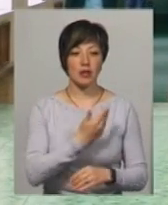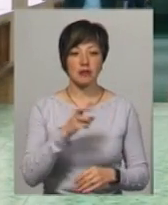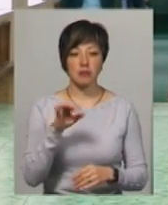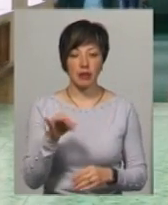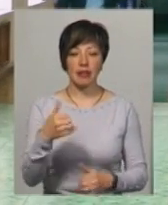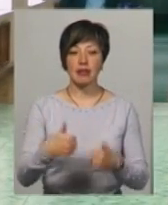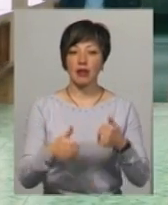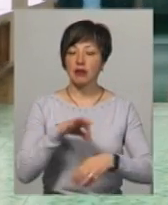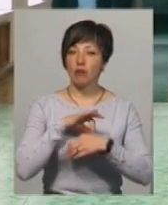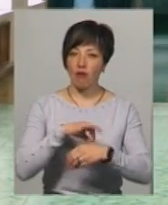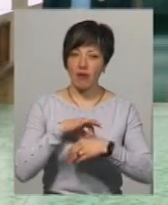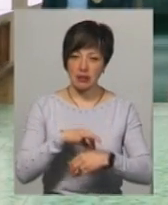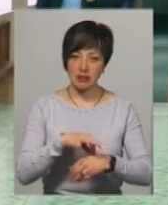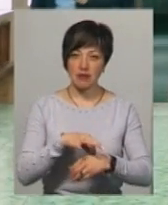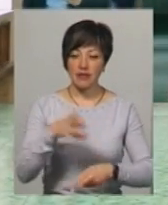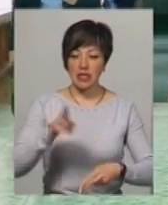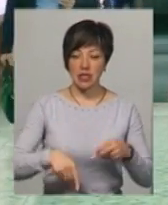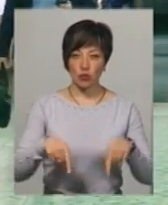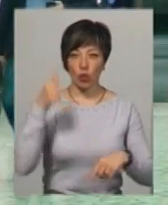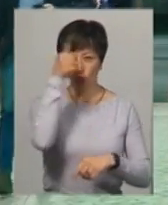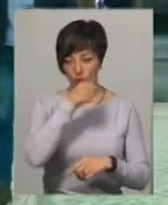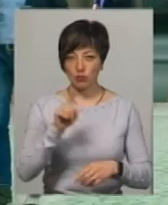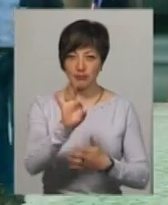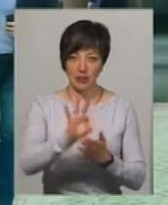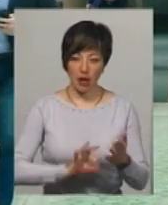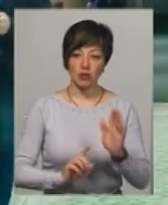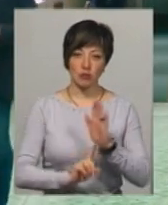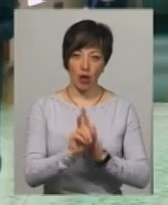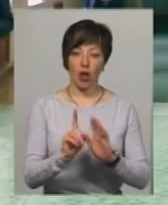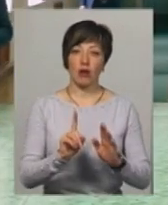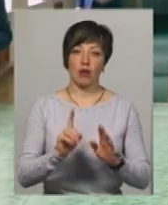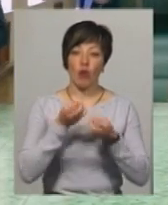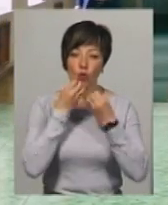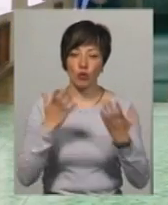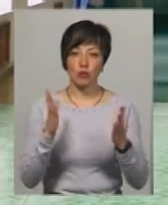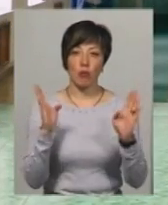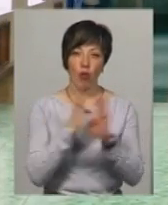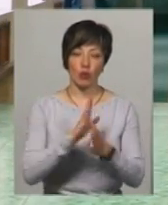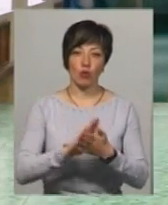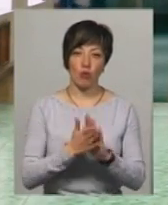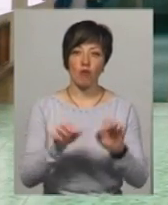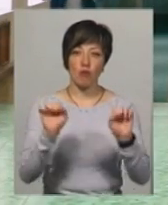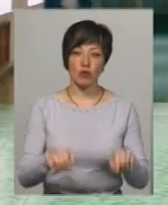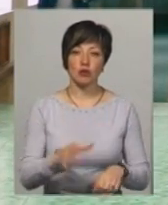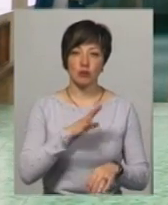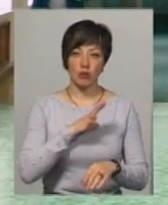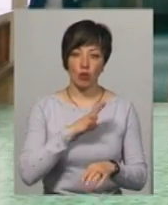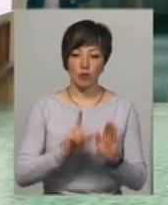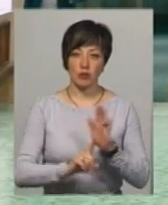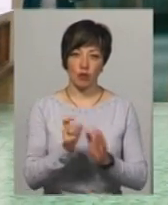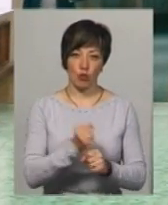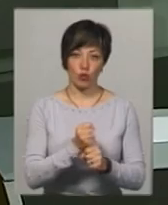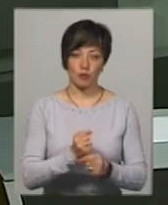тендер провести в кінці цього року, щоб зразу з настанням нормальних сприятливих погодних умов можна було приступати до